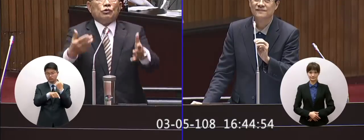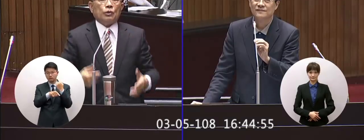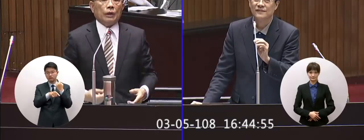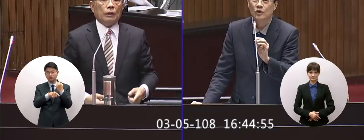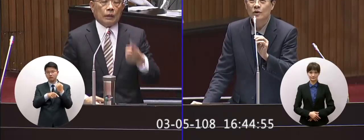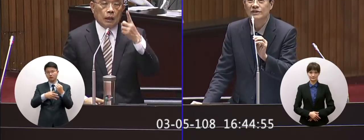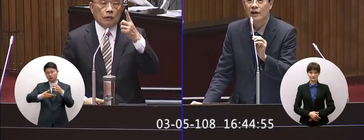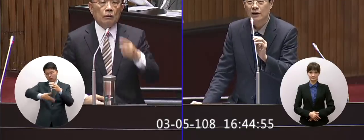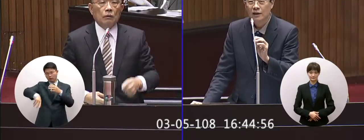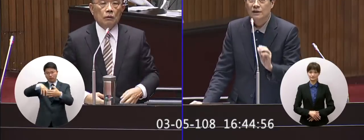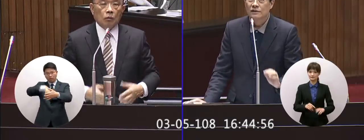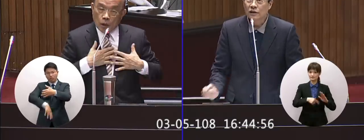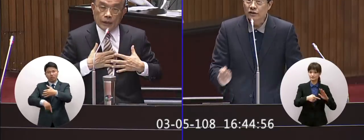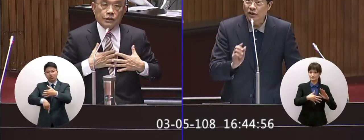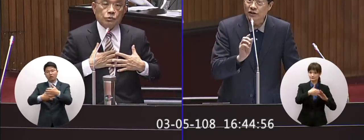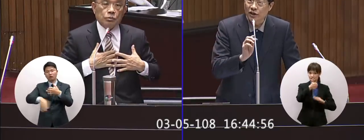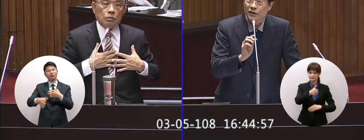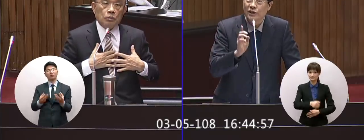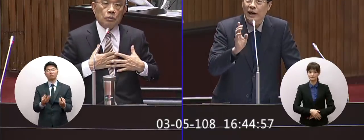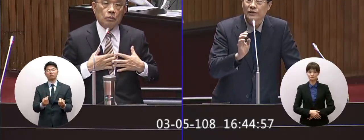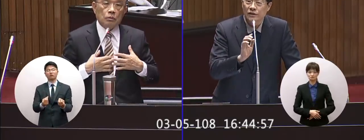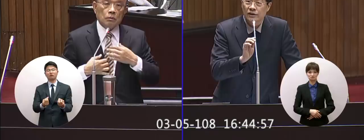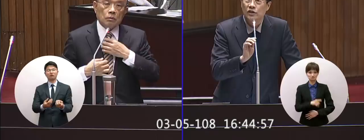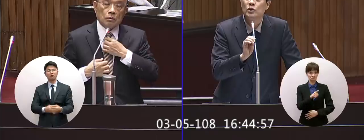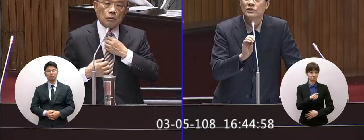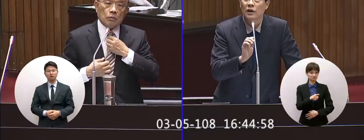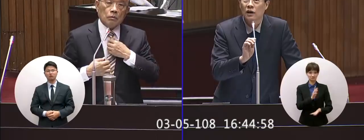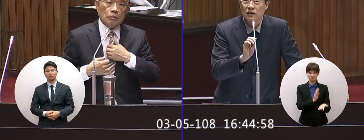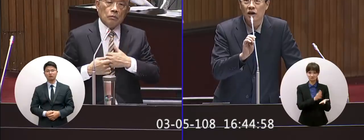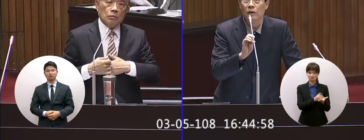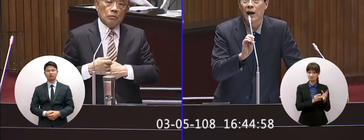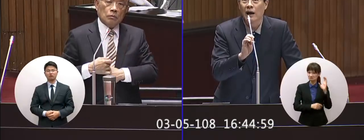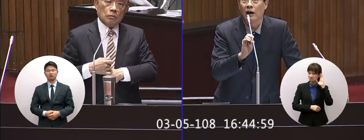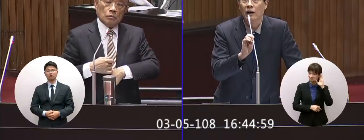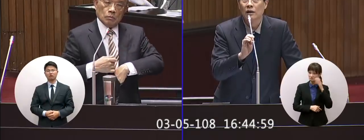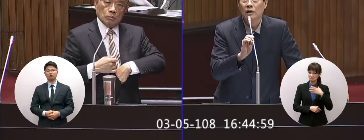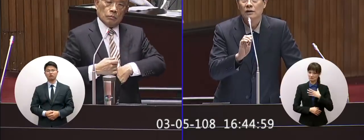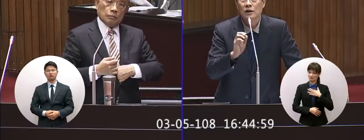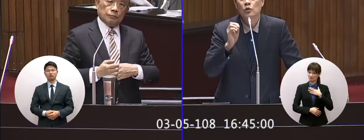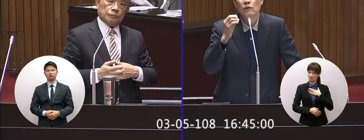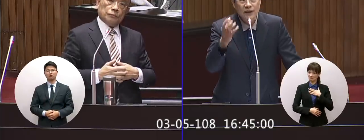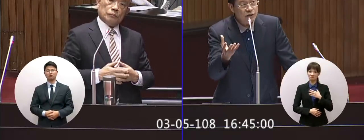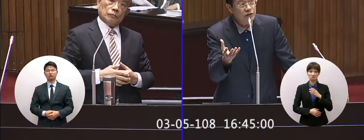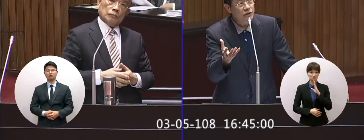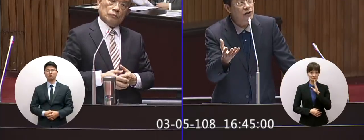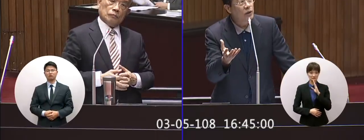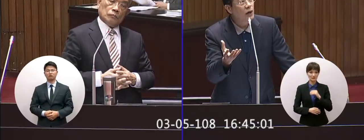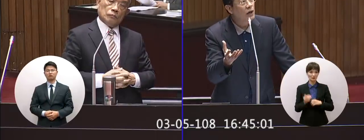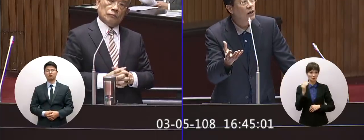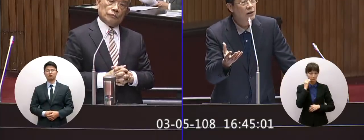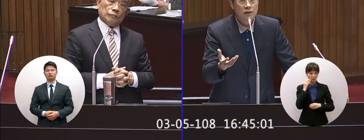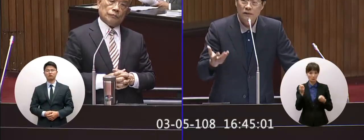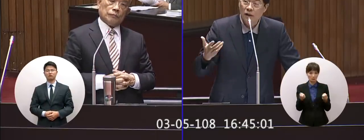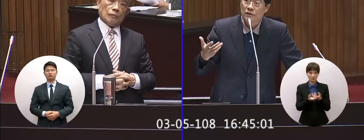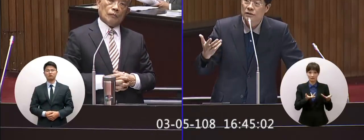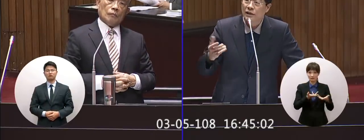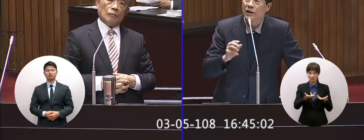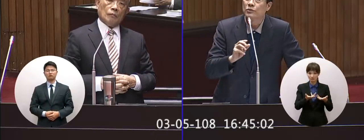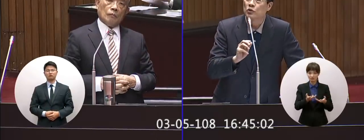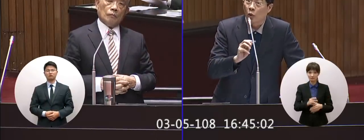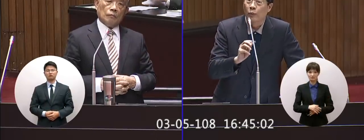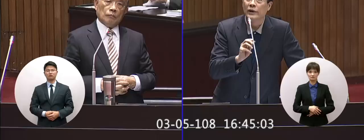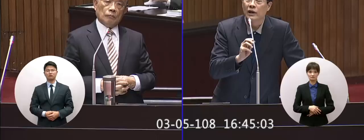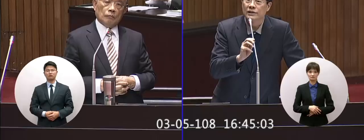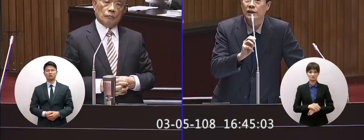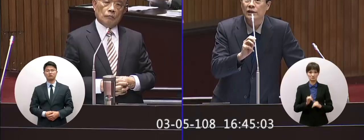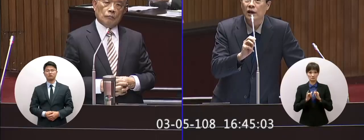变成没有水。 院长。 我很清楚， 听起来的确是很可怕了，那如果发生事情的话，当然是